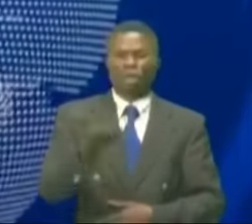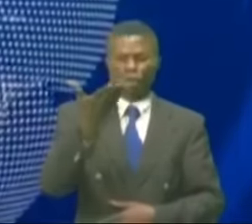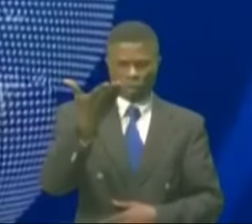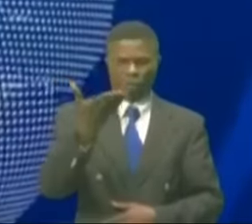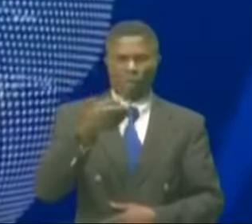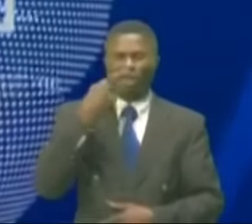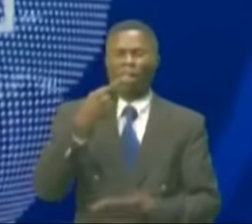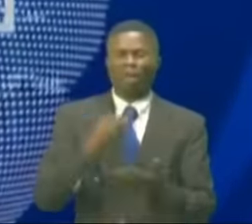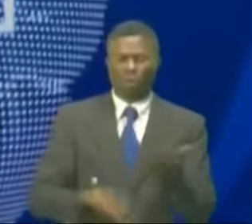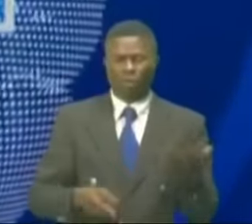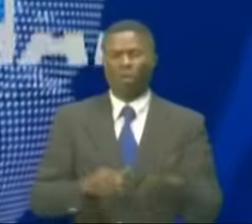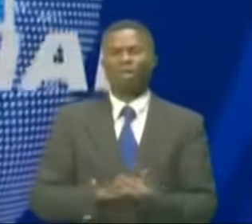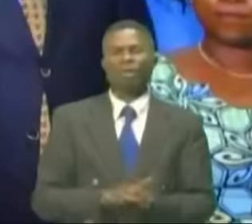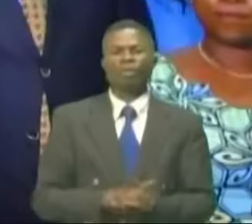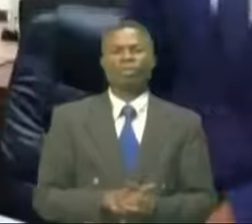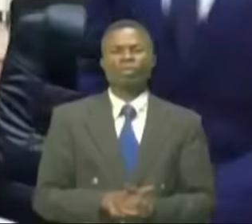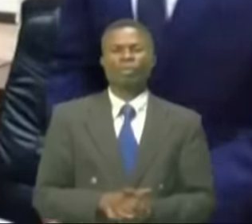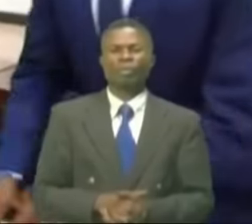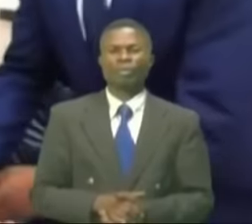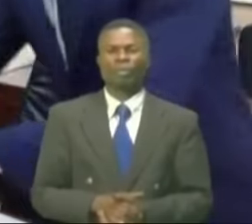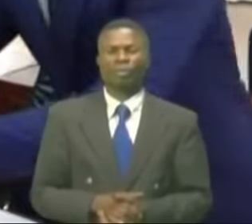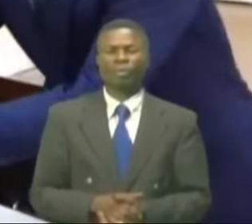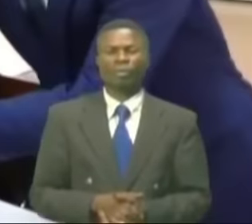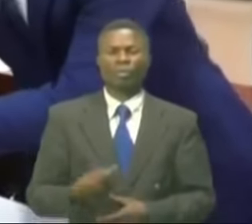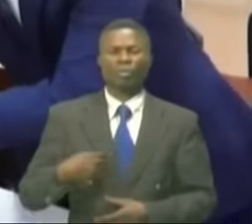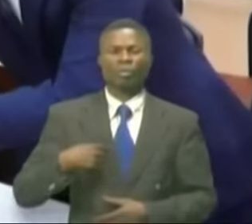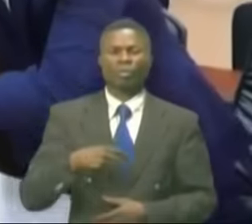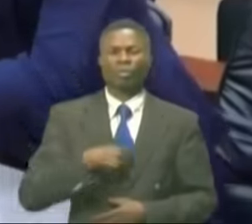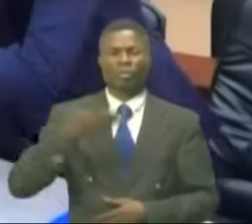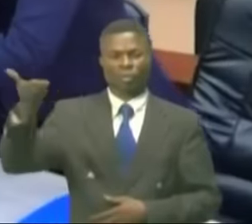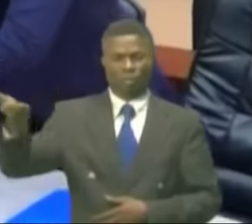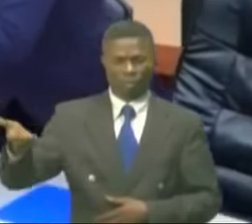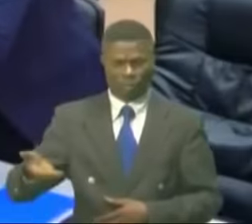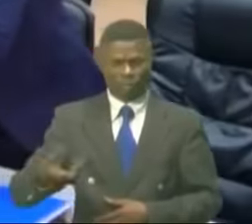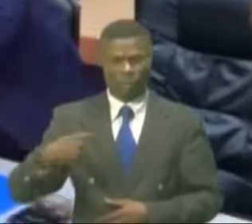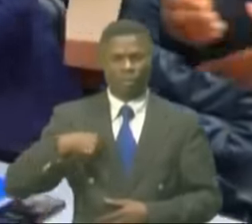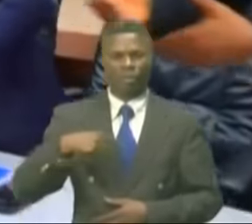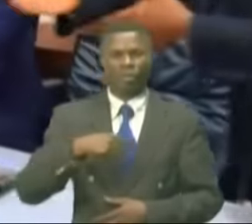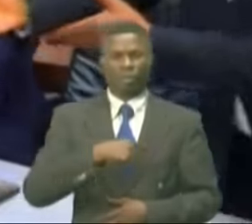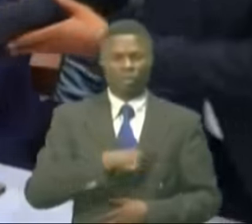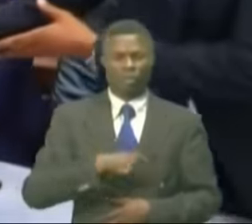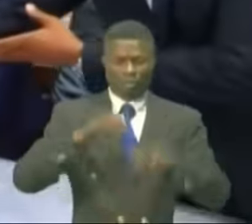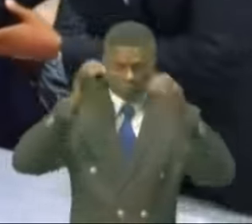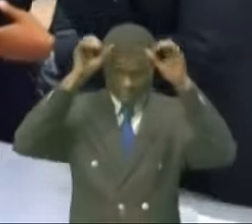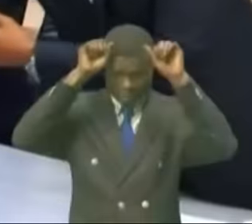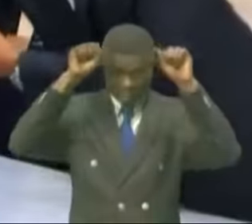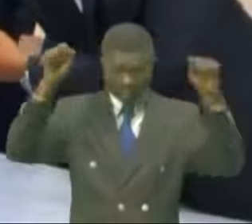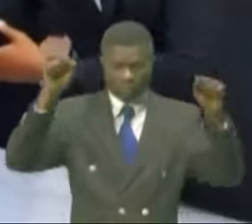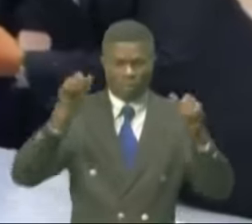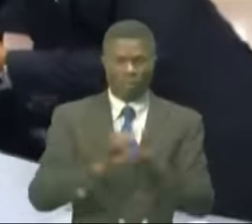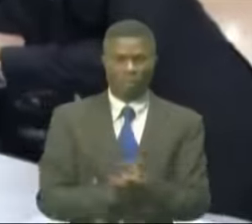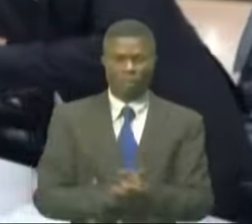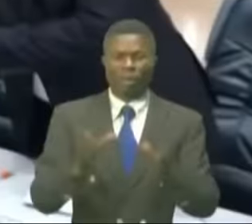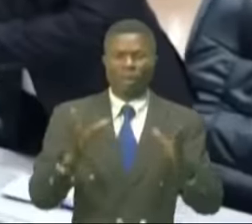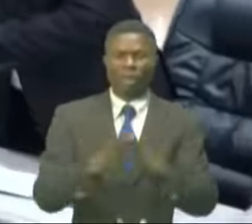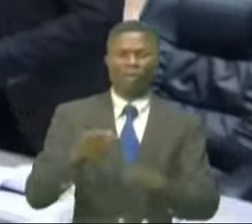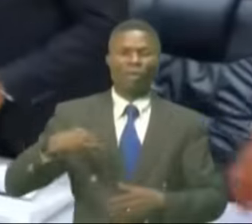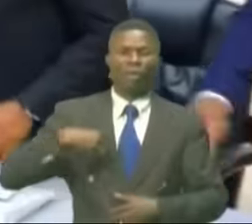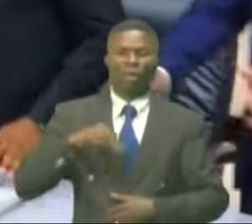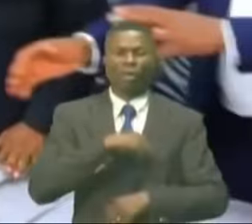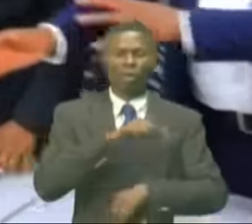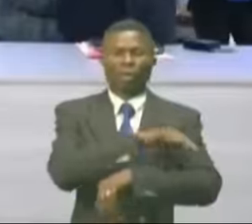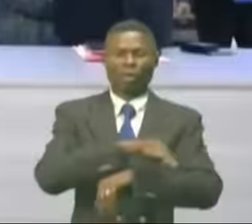Bernard Bordeaux pour le reportage. Nous venons d'être reçus par le président accompagné des membres du